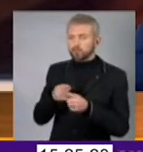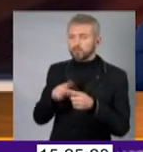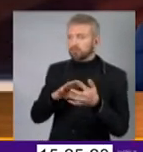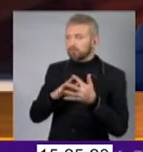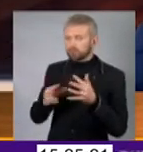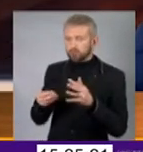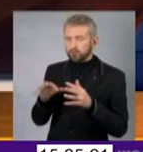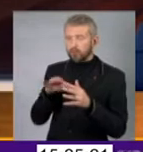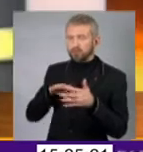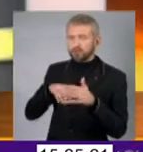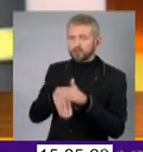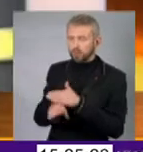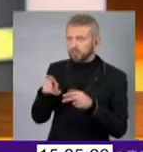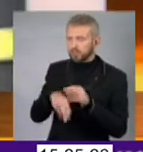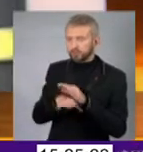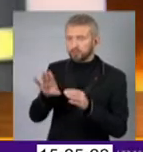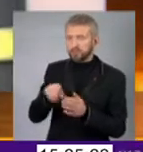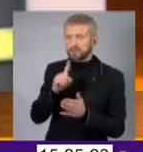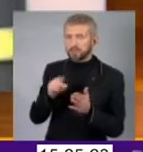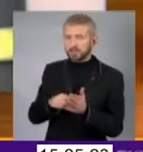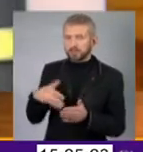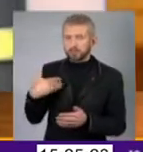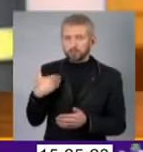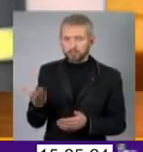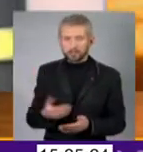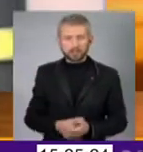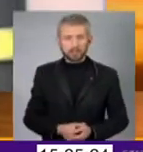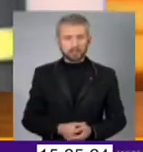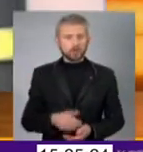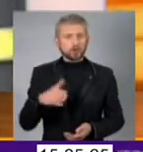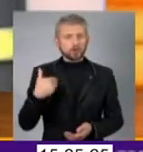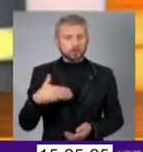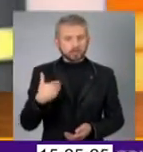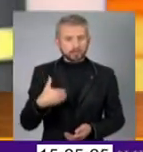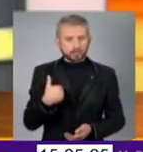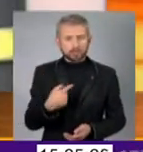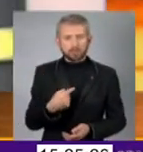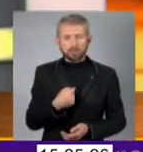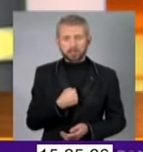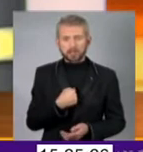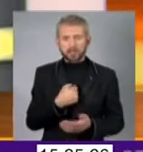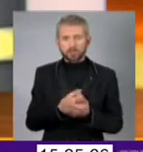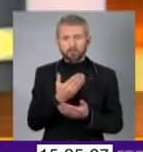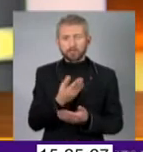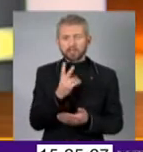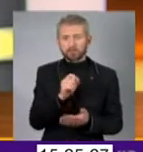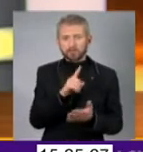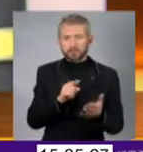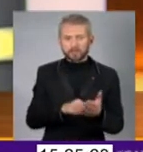завершимо, ще продовжимо. Після запитання, добрий день, ви в ефірі. Доброго дня. У мене, шановний пане депутат, два